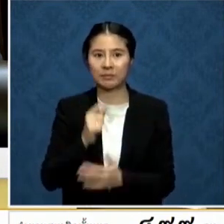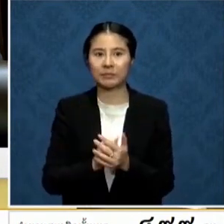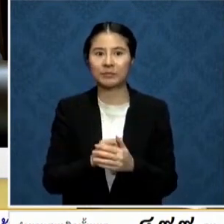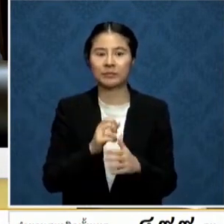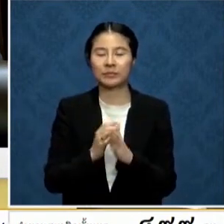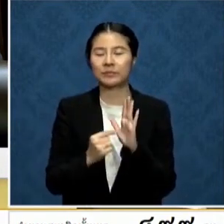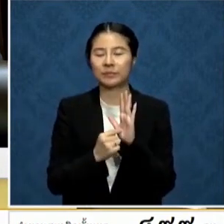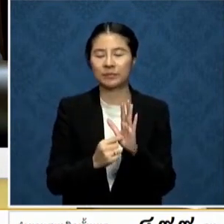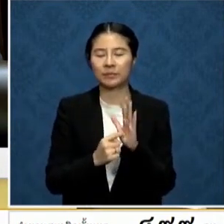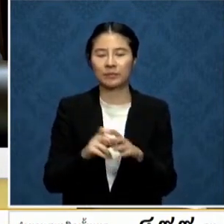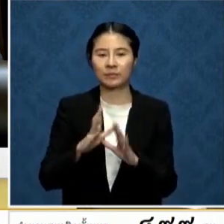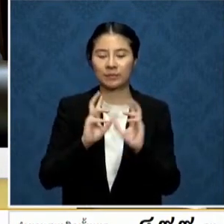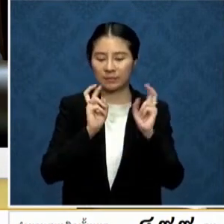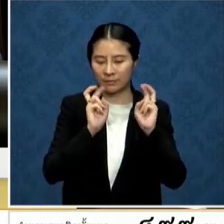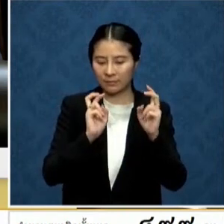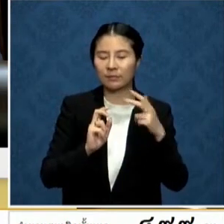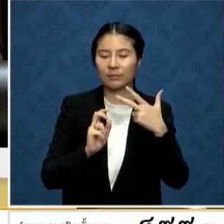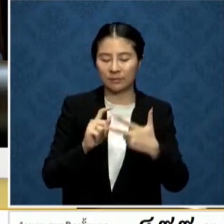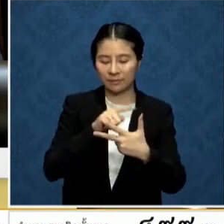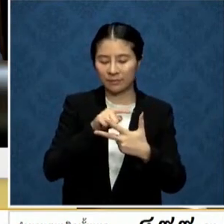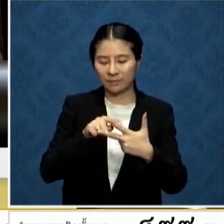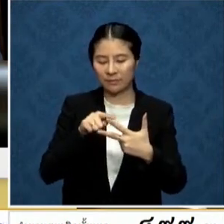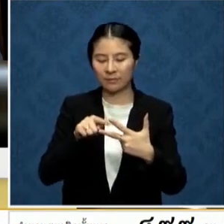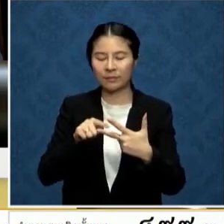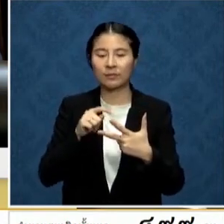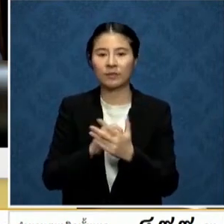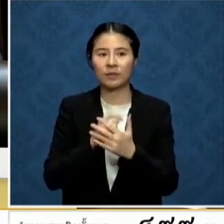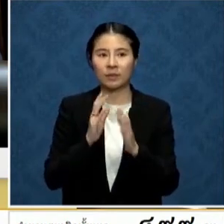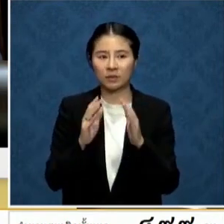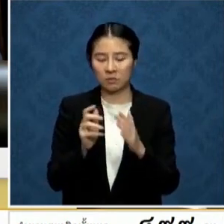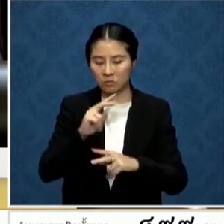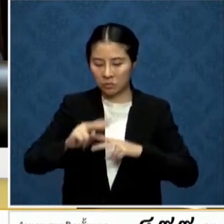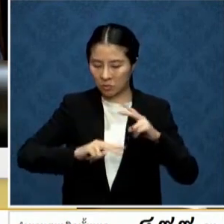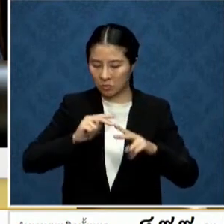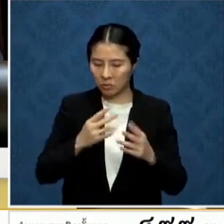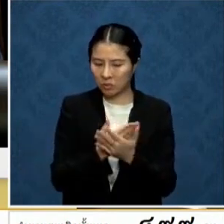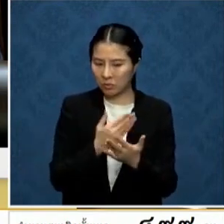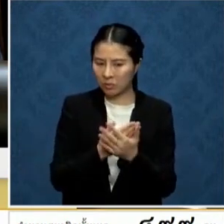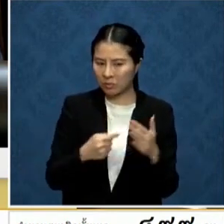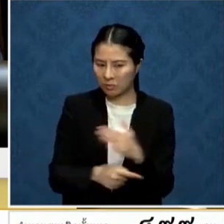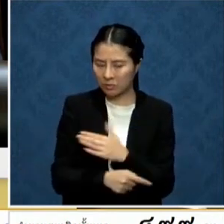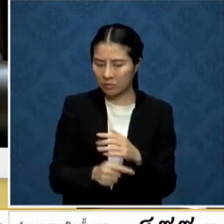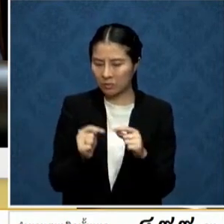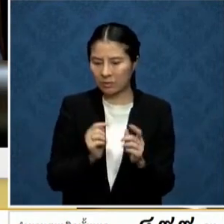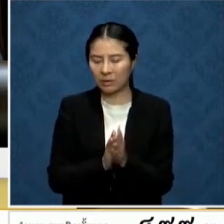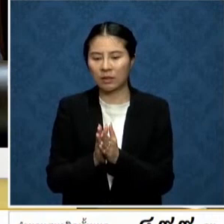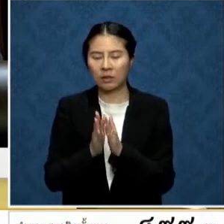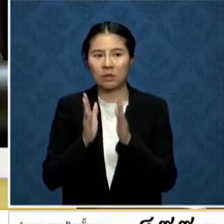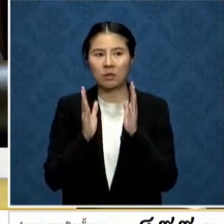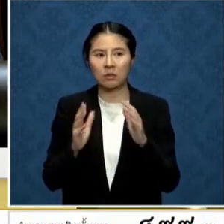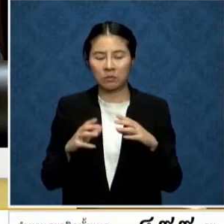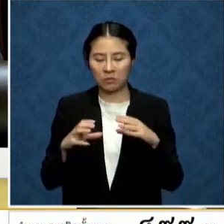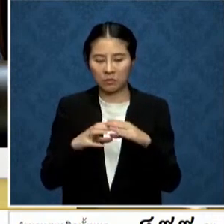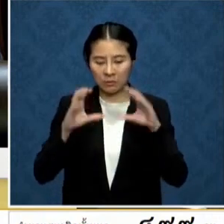ผมยกตัวอย่างเพียงแค่ 3ประเด็นนี้ถ้าผ่านขึ้นมาผมว่าการเปลี่ยนแปลงของการตรวจสอบถงดุลความกระฉับกระเฉงของรัฐบาลที่จะต้อง